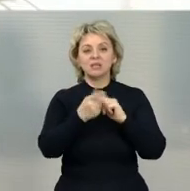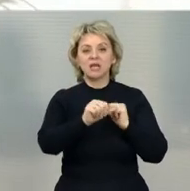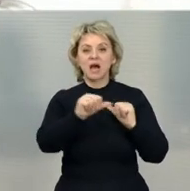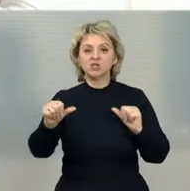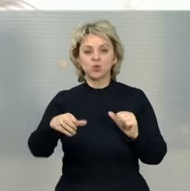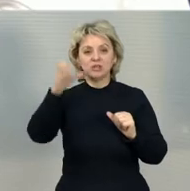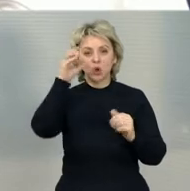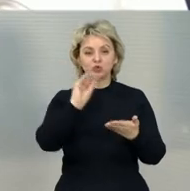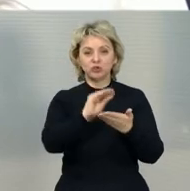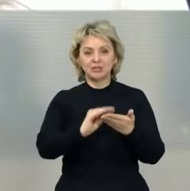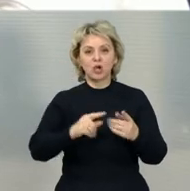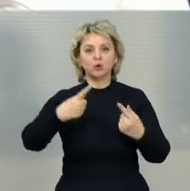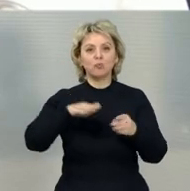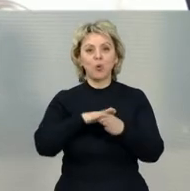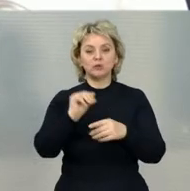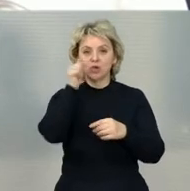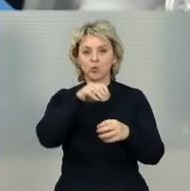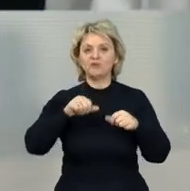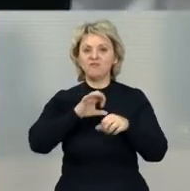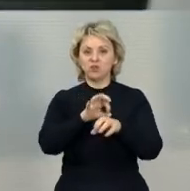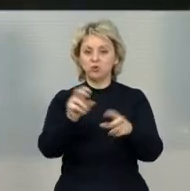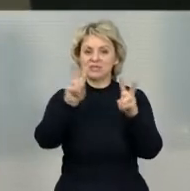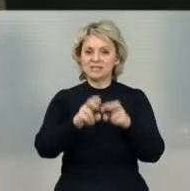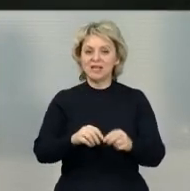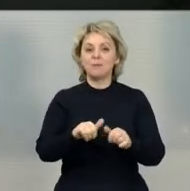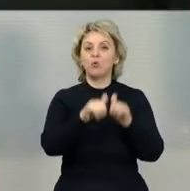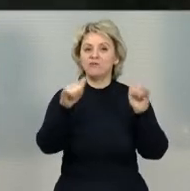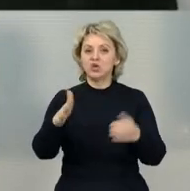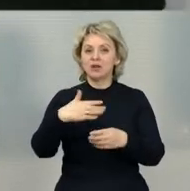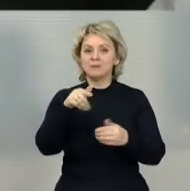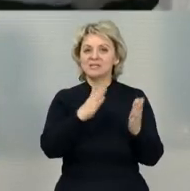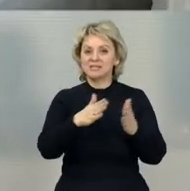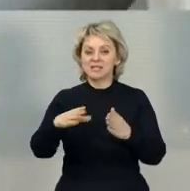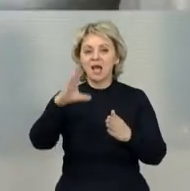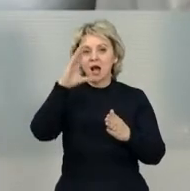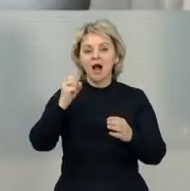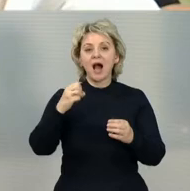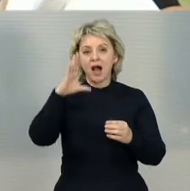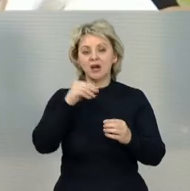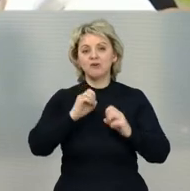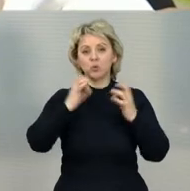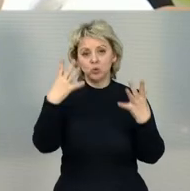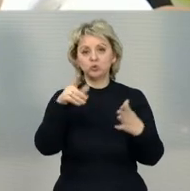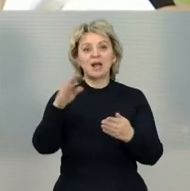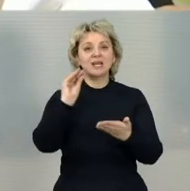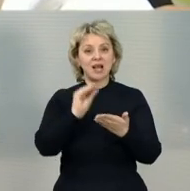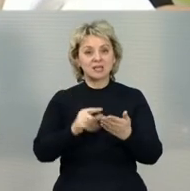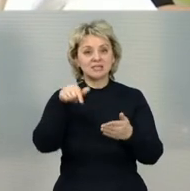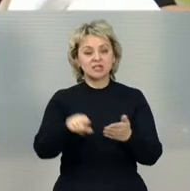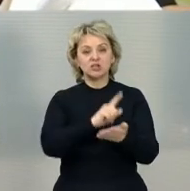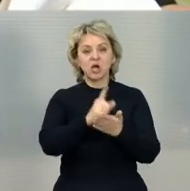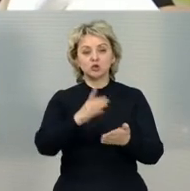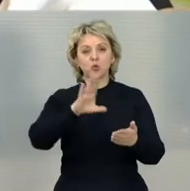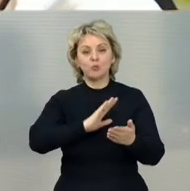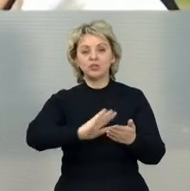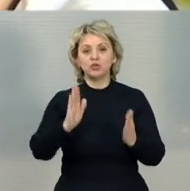основании научных данных. Круглый год ведутся исследования популяции рыб, состояния аквакультуры. Реакцией на полученные данные должно